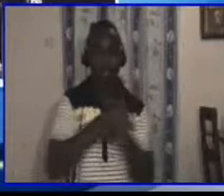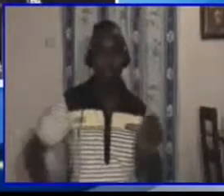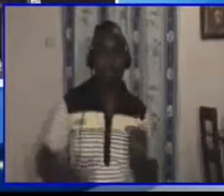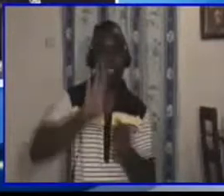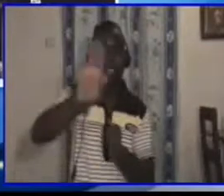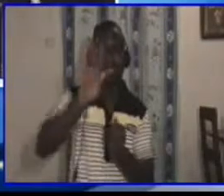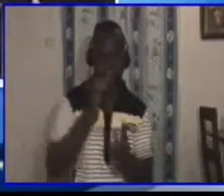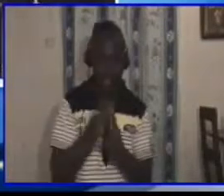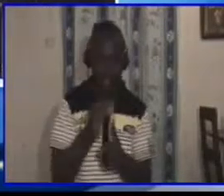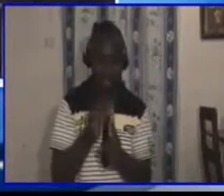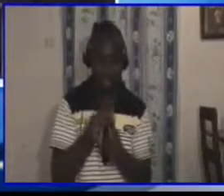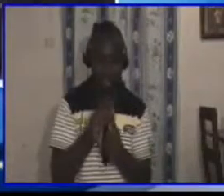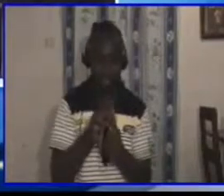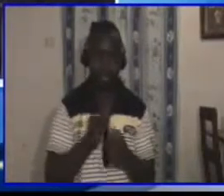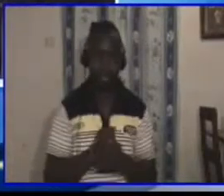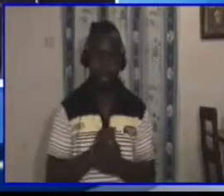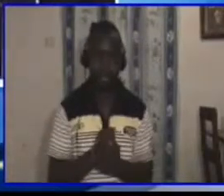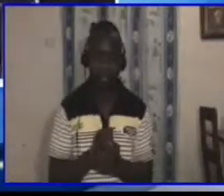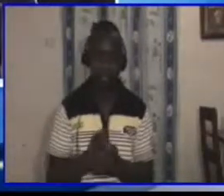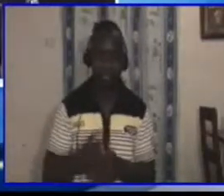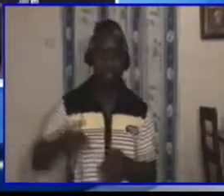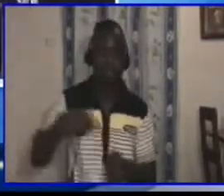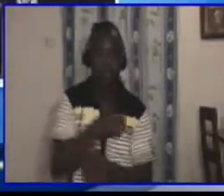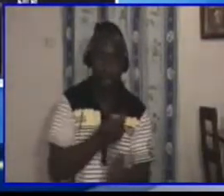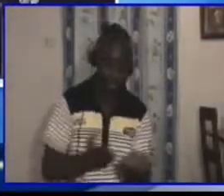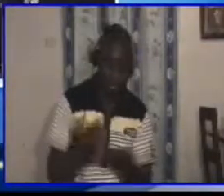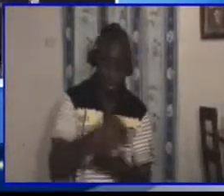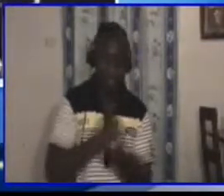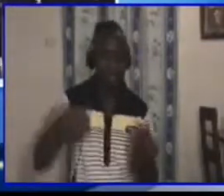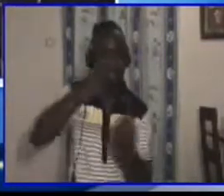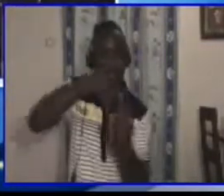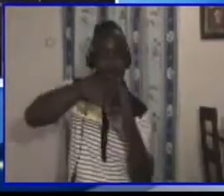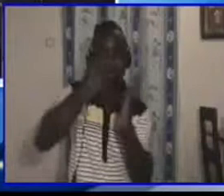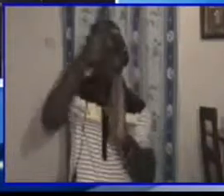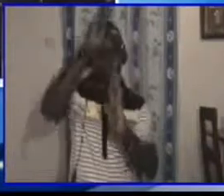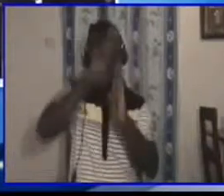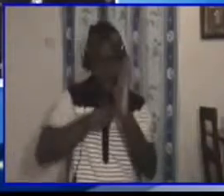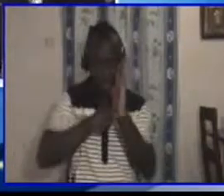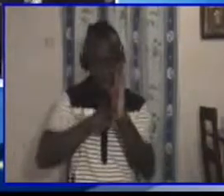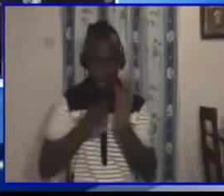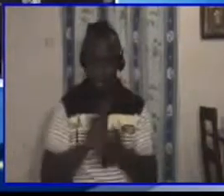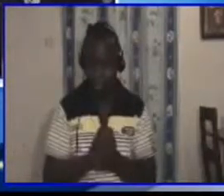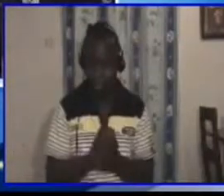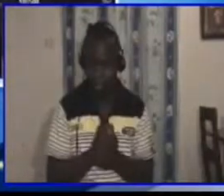prima epistola di timothy o capitolo 3 verso 15